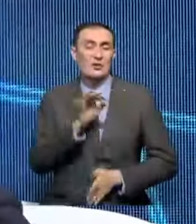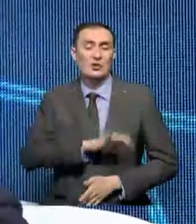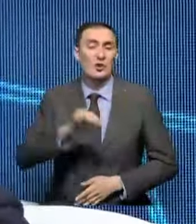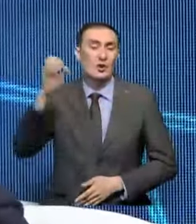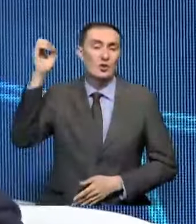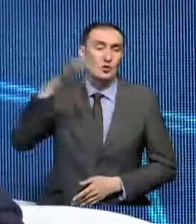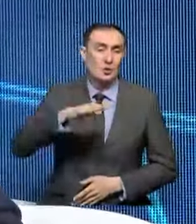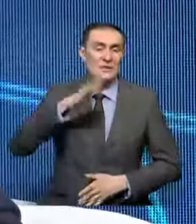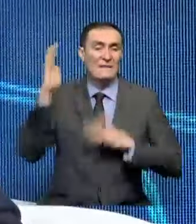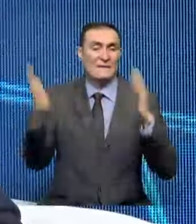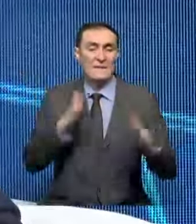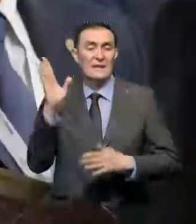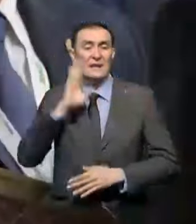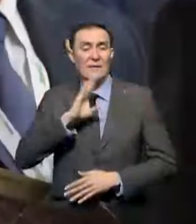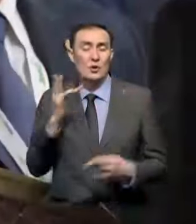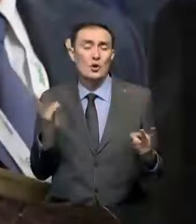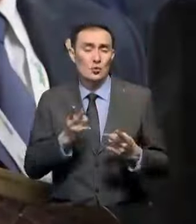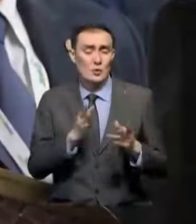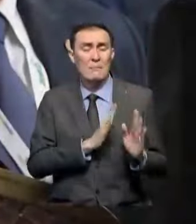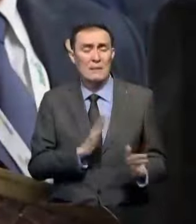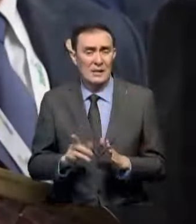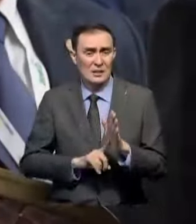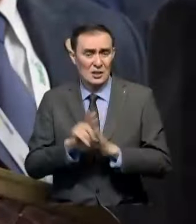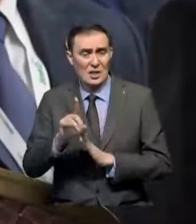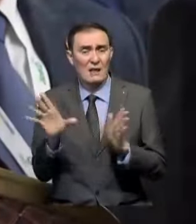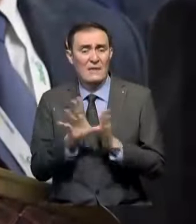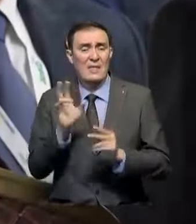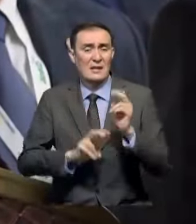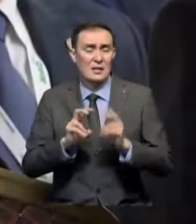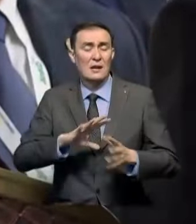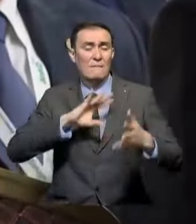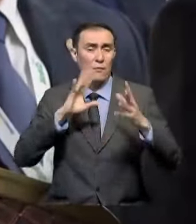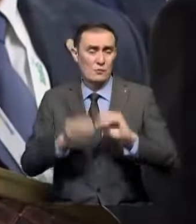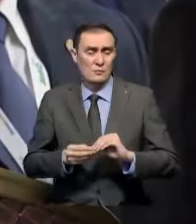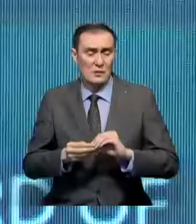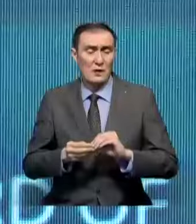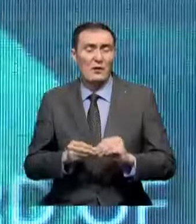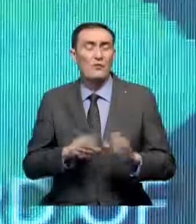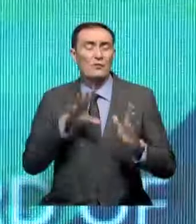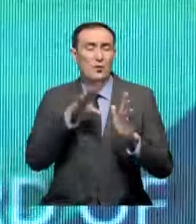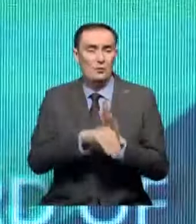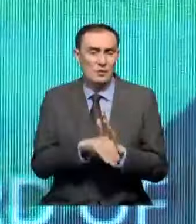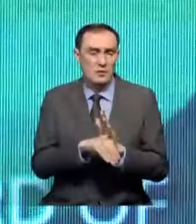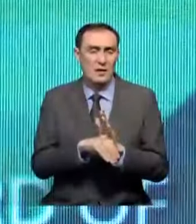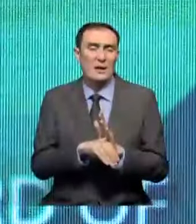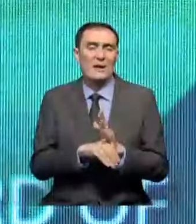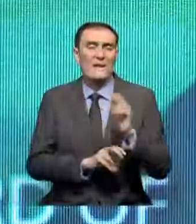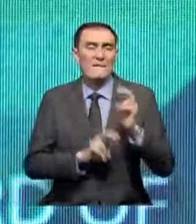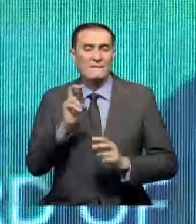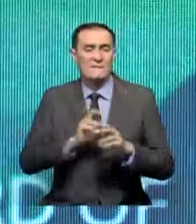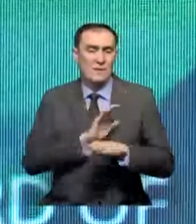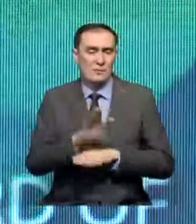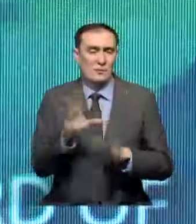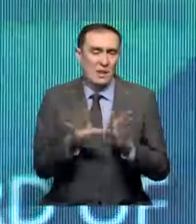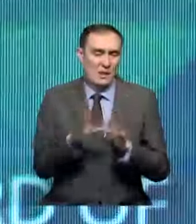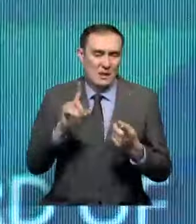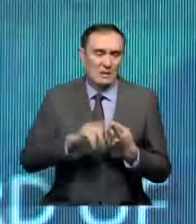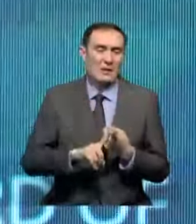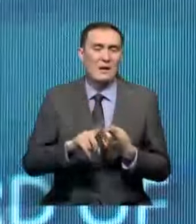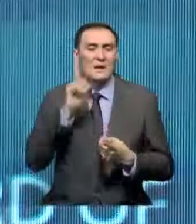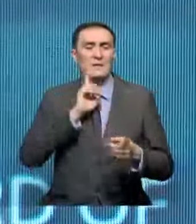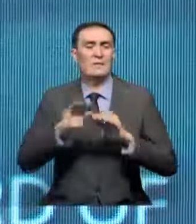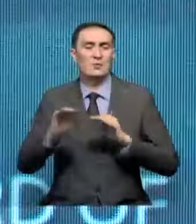солнца ветра и воды конечно нужно навести порядок в электроэнергетике в целом в том числе генерацию в том числе